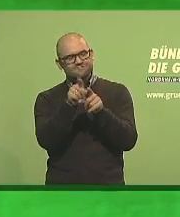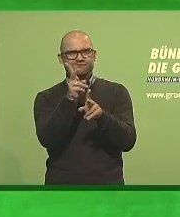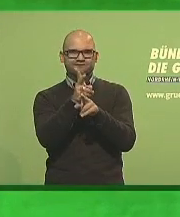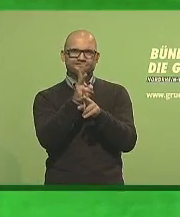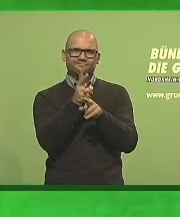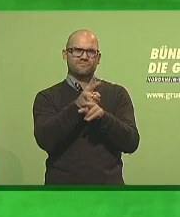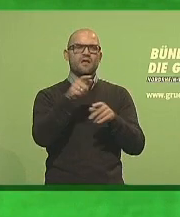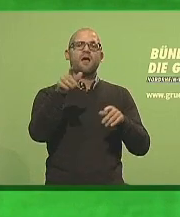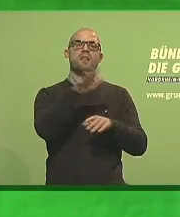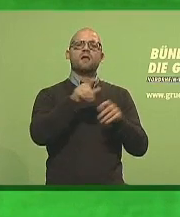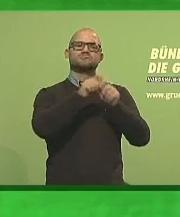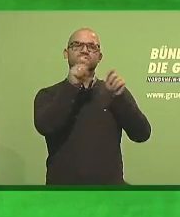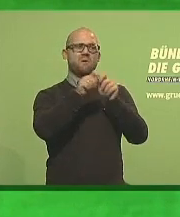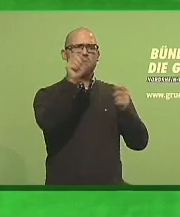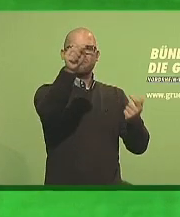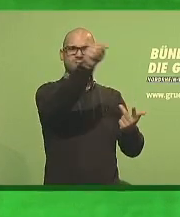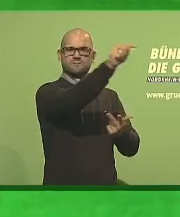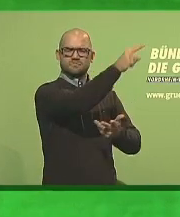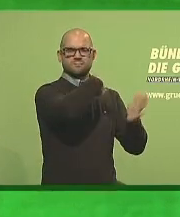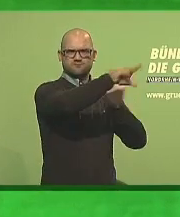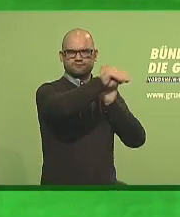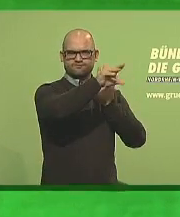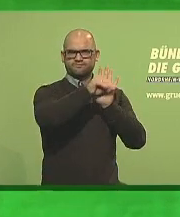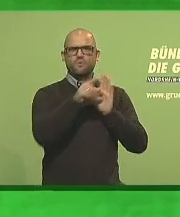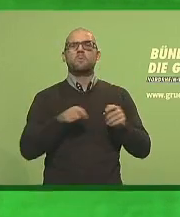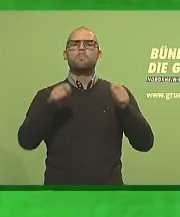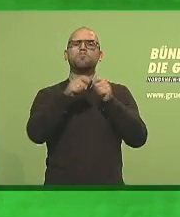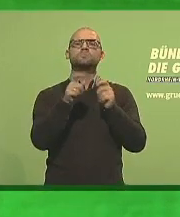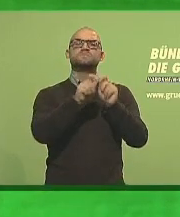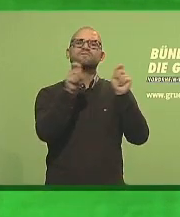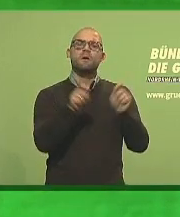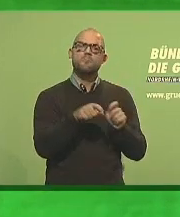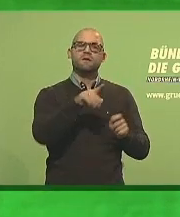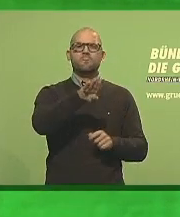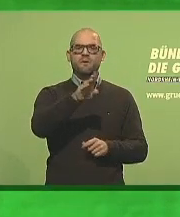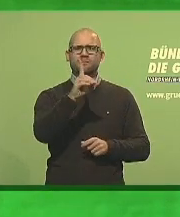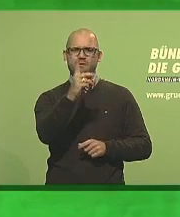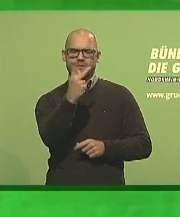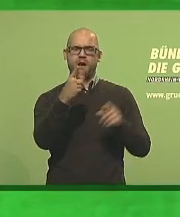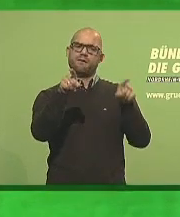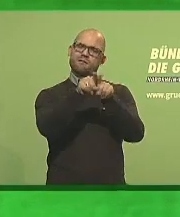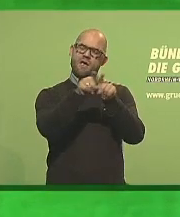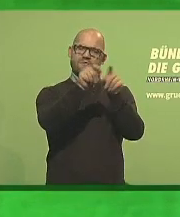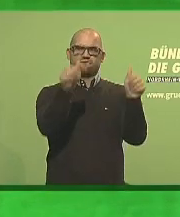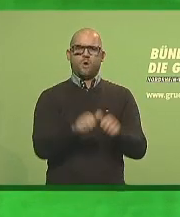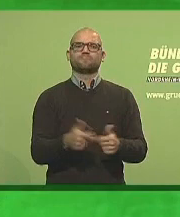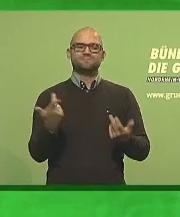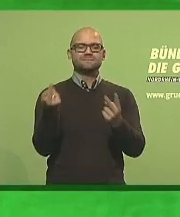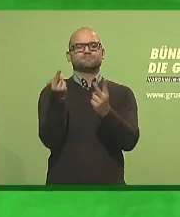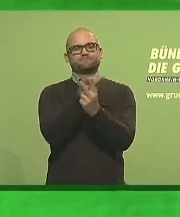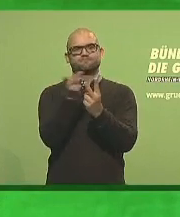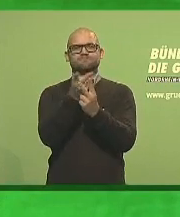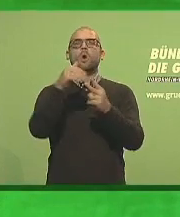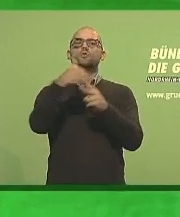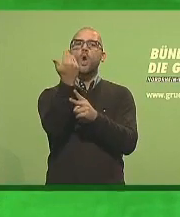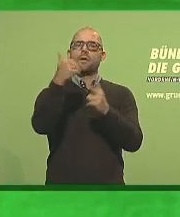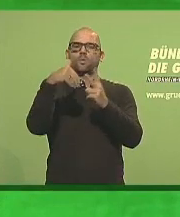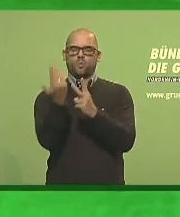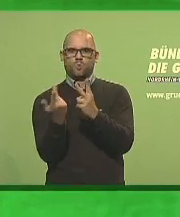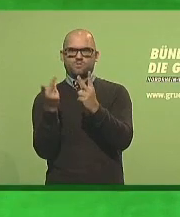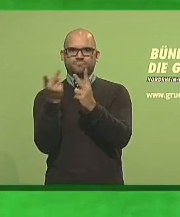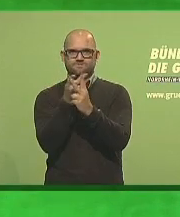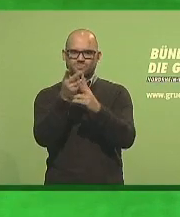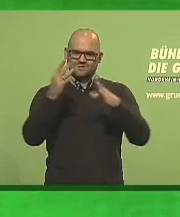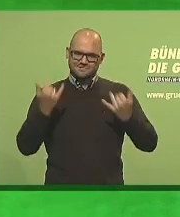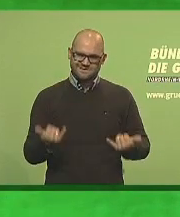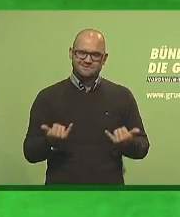anderer Landesverbände und wie es der Bundesverband auch auf den BDK macht. Mit diesen beiden Neuerungen lese ich euch jetzt die